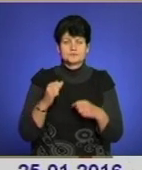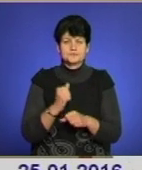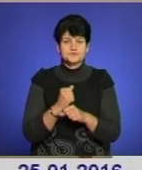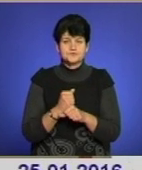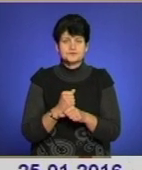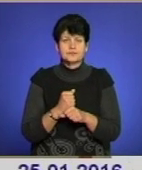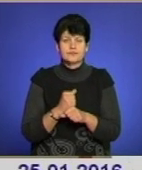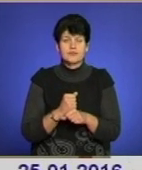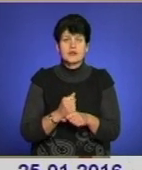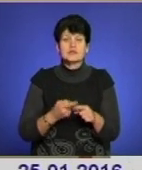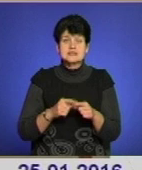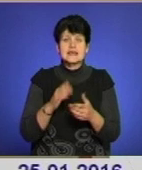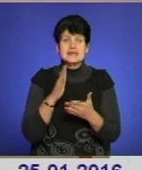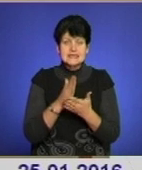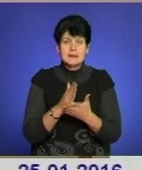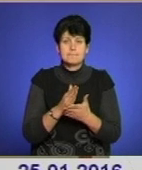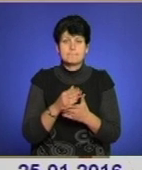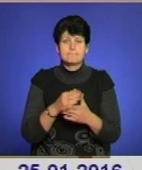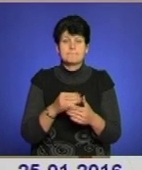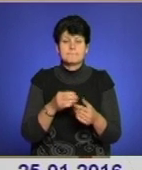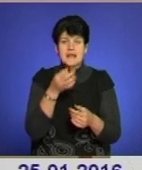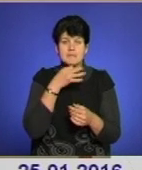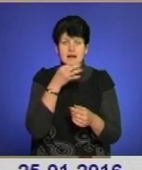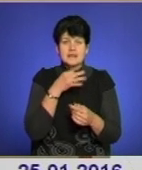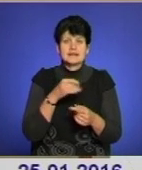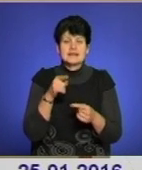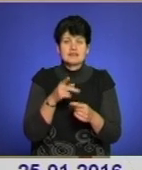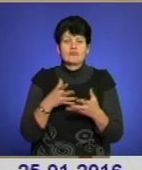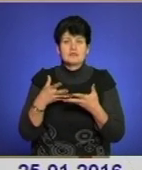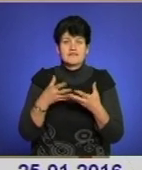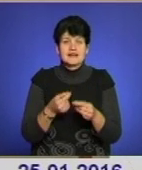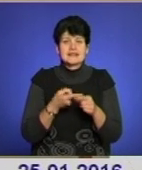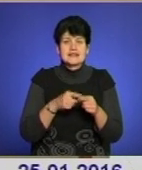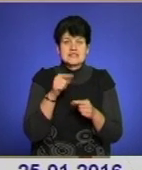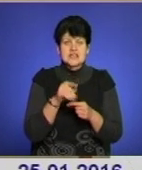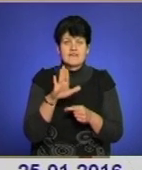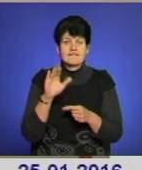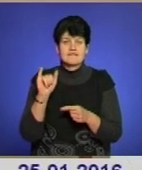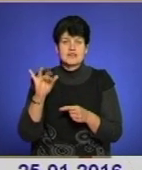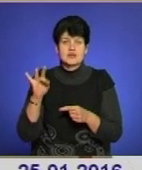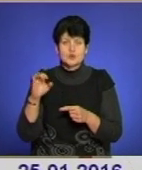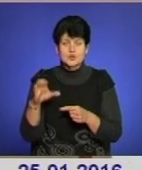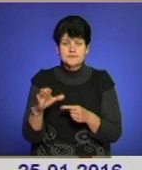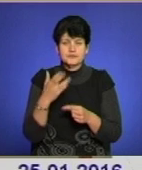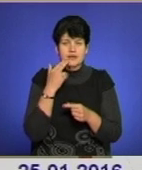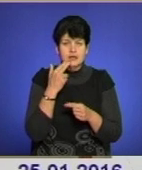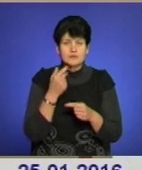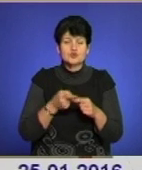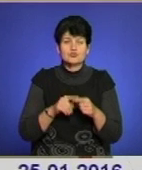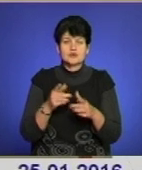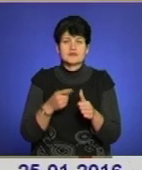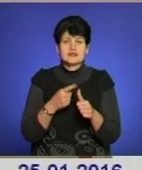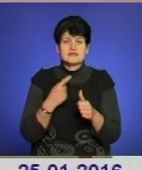І якраз є деякі препарати противірусні, які діють іменно на цей вірус грипу. Чому іменно препарати такі, як